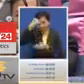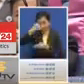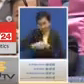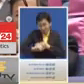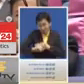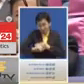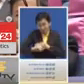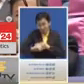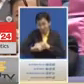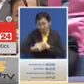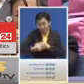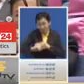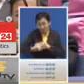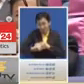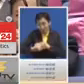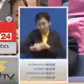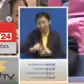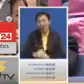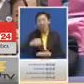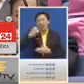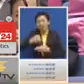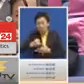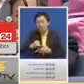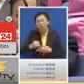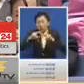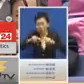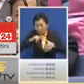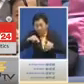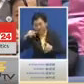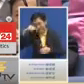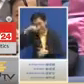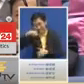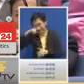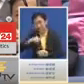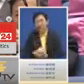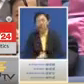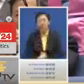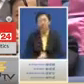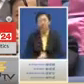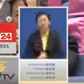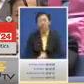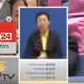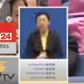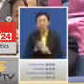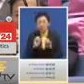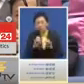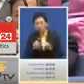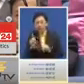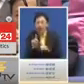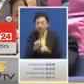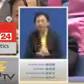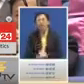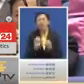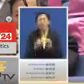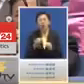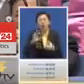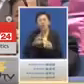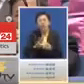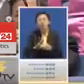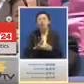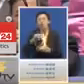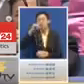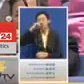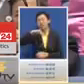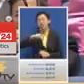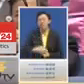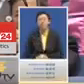านไทยสตัดดี้ไทยศึกษาสอนหนังสือเรื่องไทยศึกษาไทยสตัดดี้แต่รู้ไห